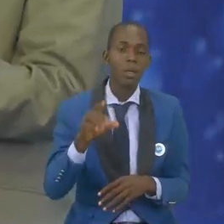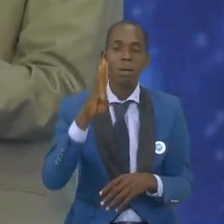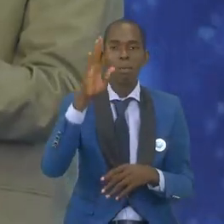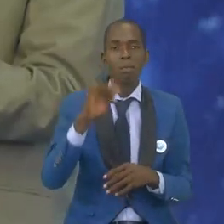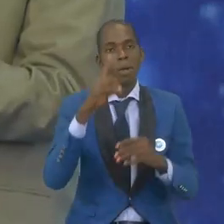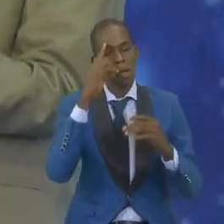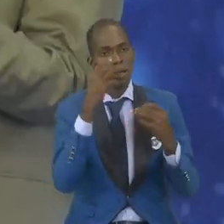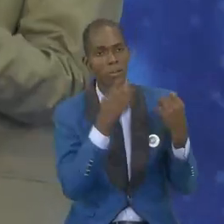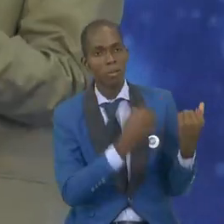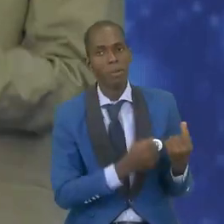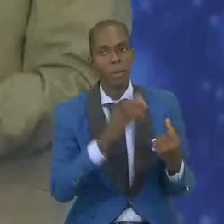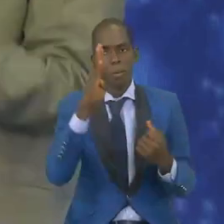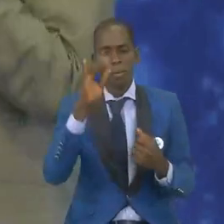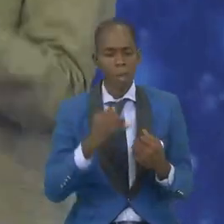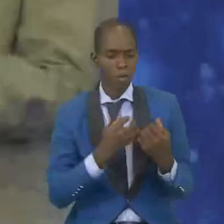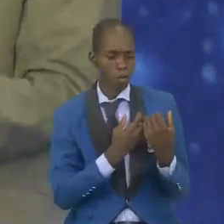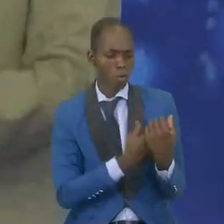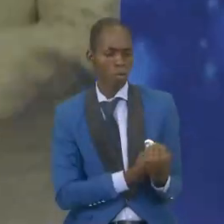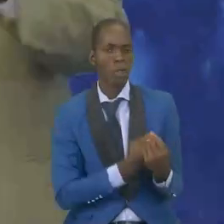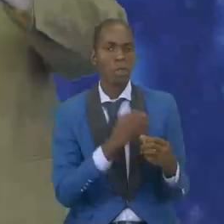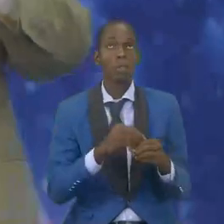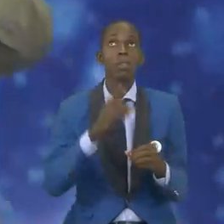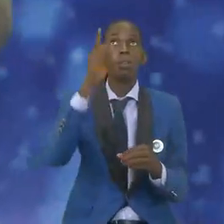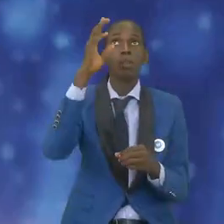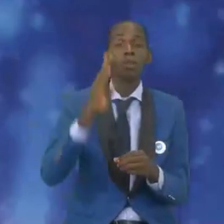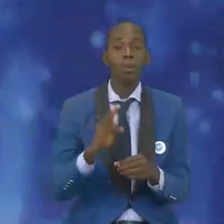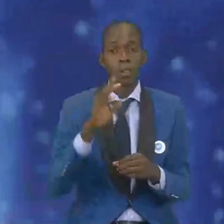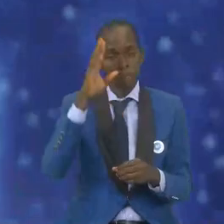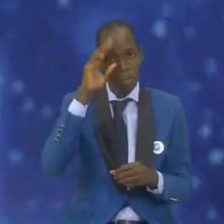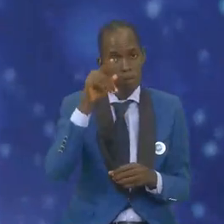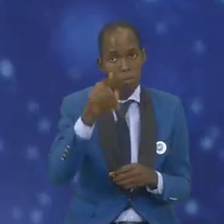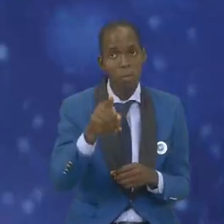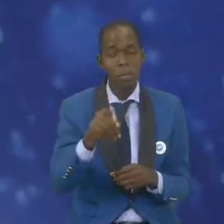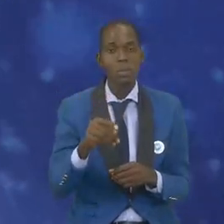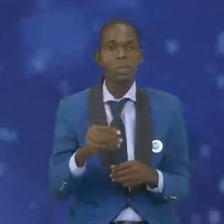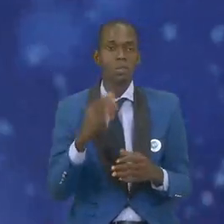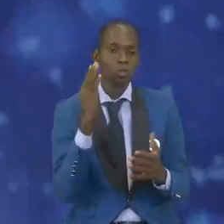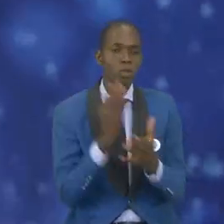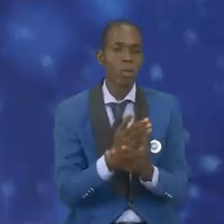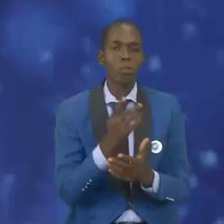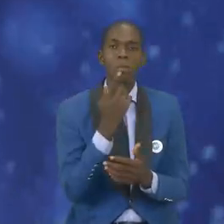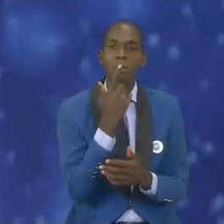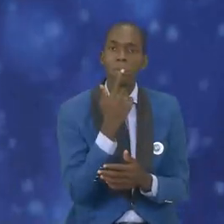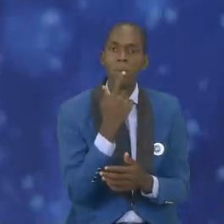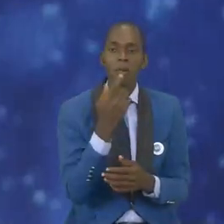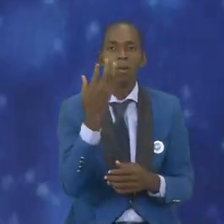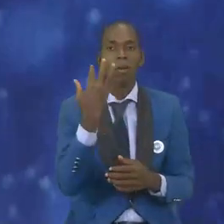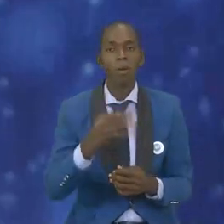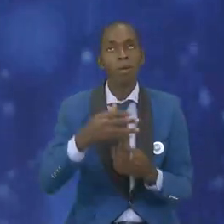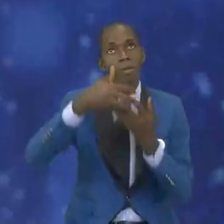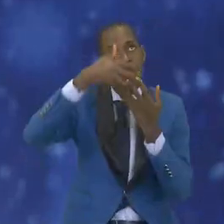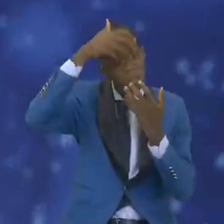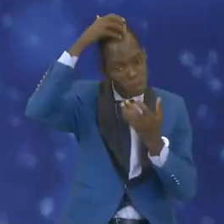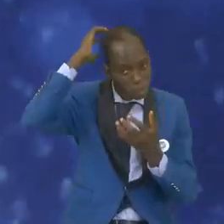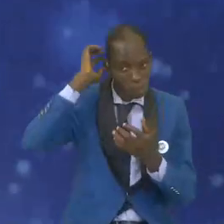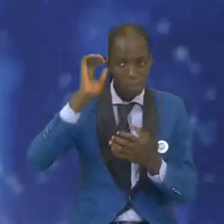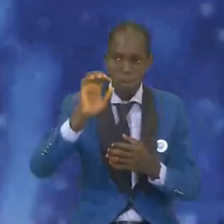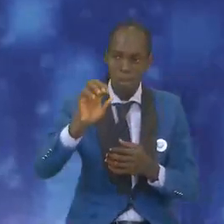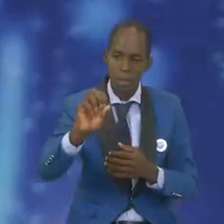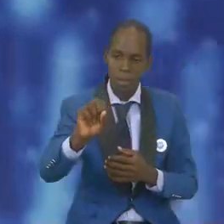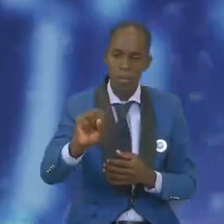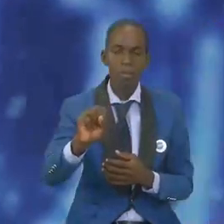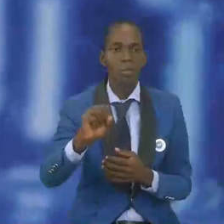pluriel. Et lui par la foi. Lui, par la confiance en Dieu, lui, par la foi en Dieu,